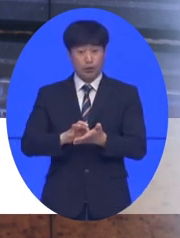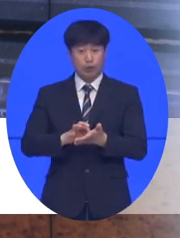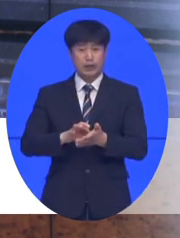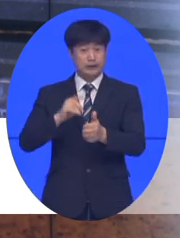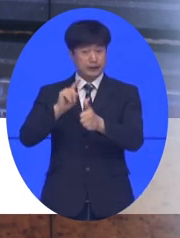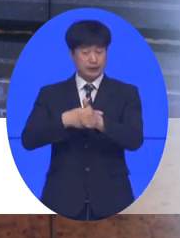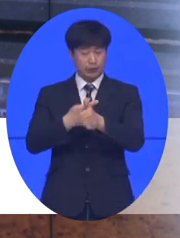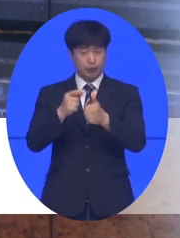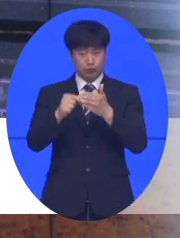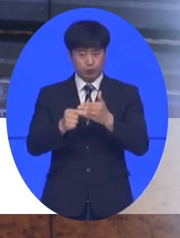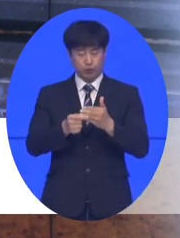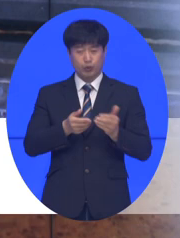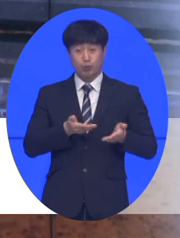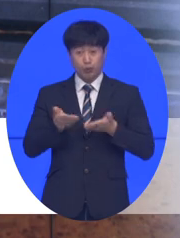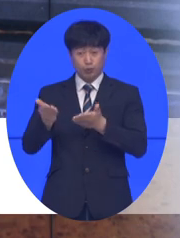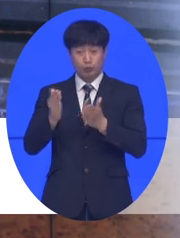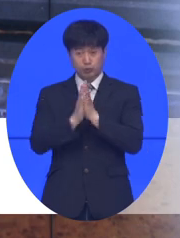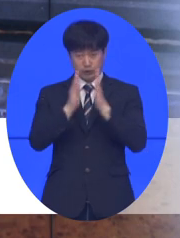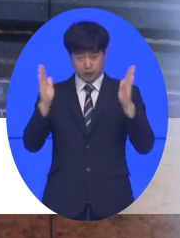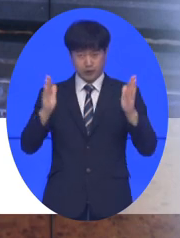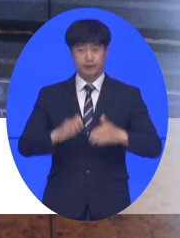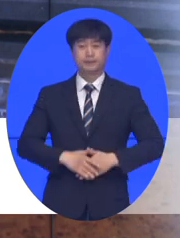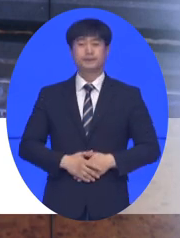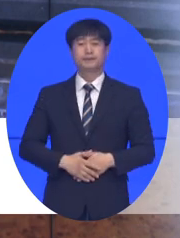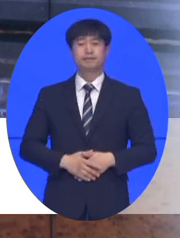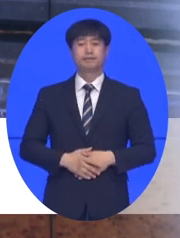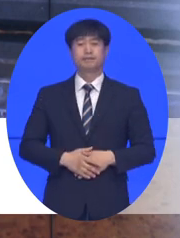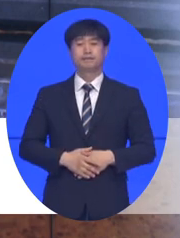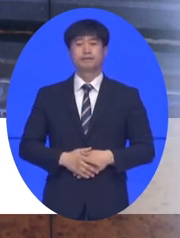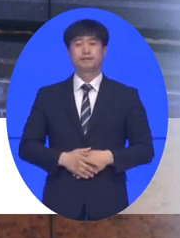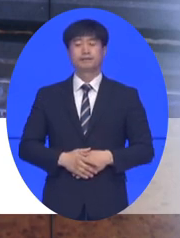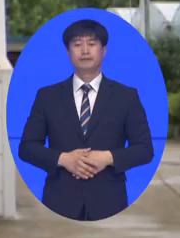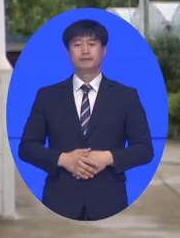자동화 시스템 보급에 나섰습니다. 서문영 기자가 다녀왔습니다.